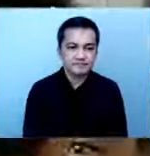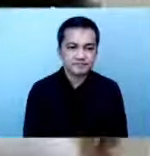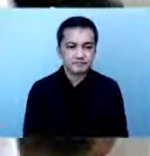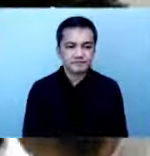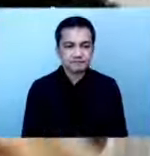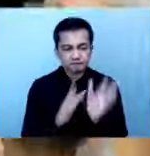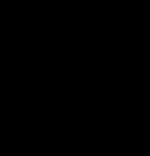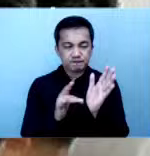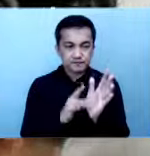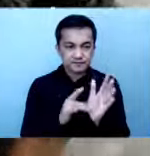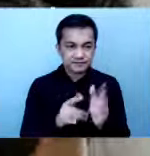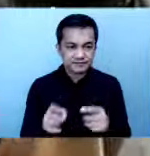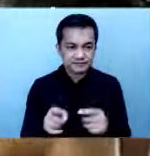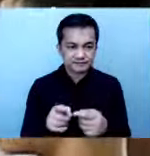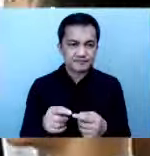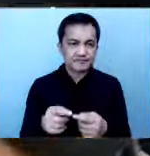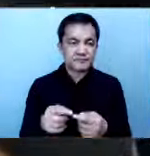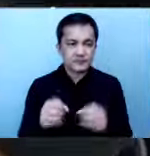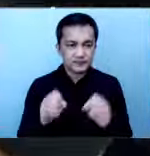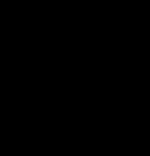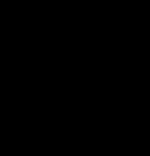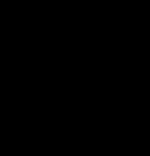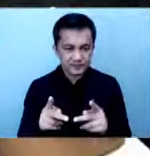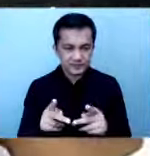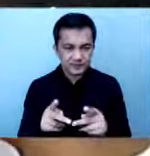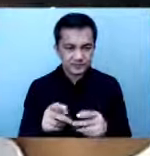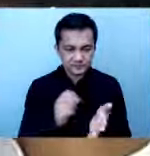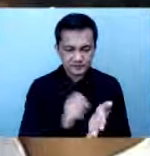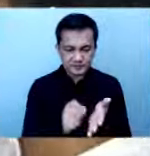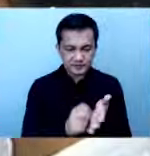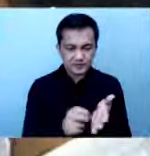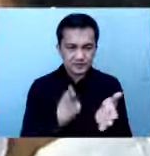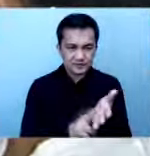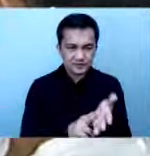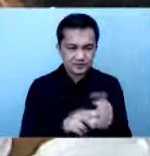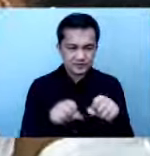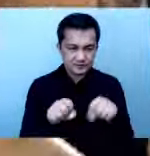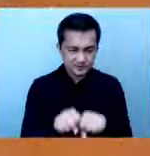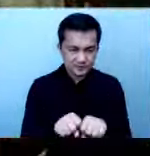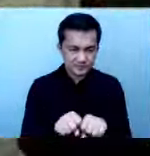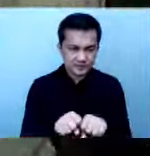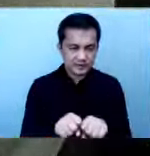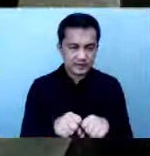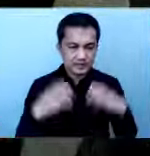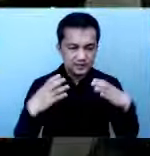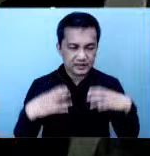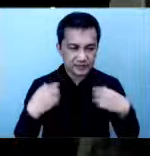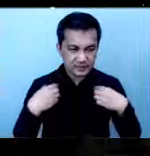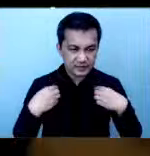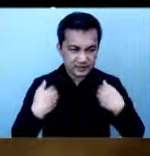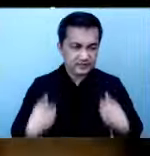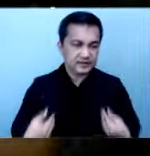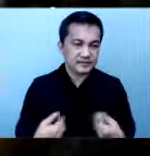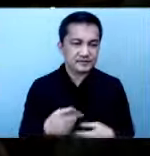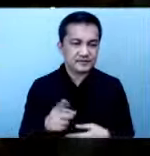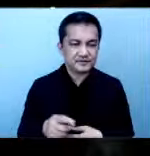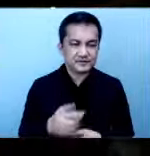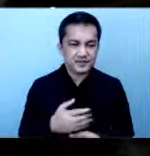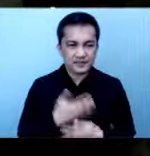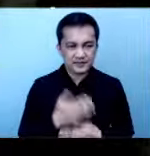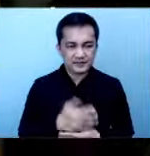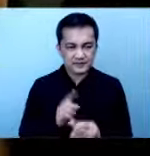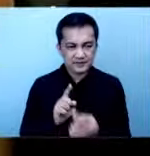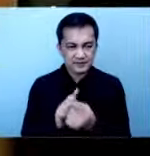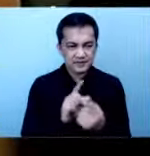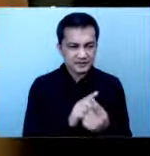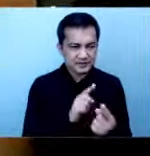nila ang pagkakataon para mapa-autograph ang kanilang sapatos at jersey. Napakasaya po at na-meet and greet namin yung